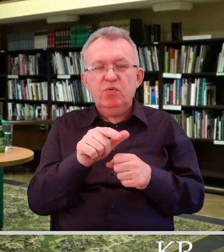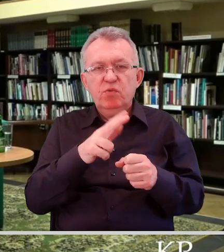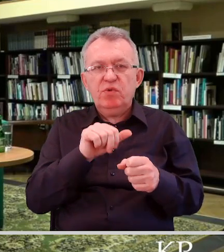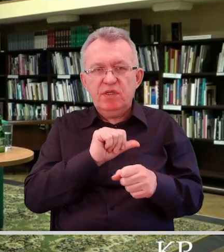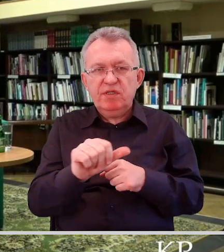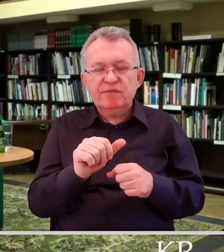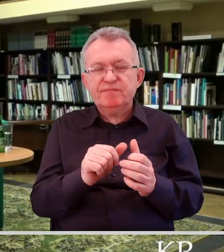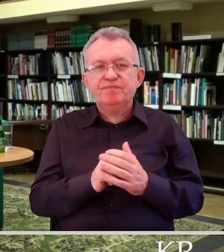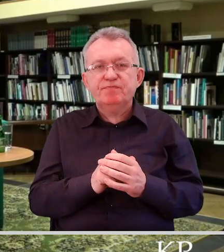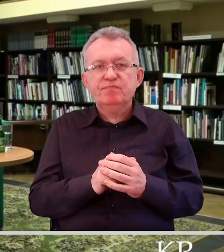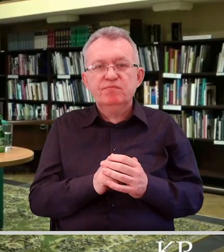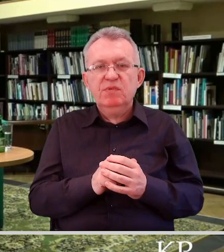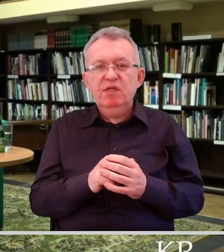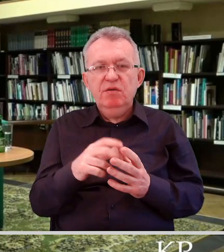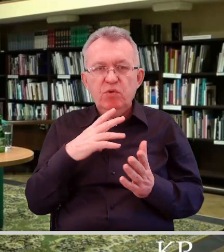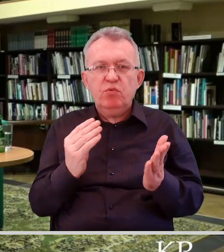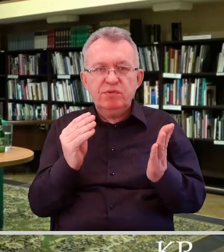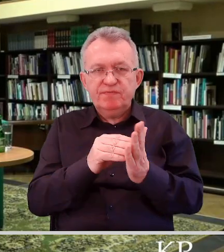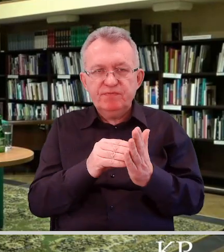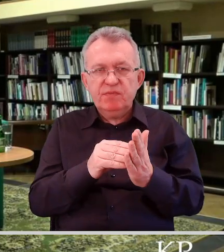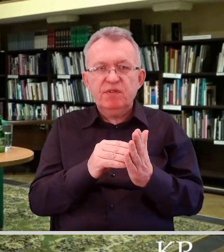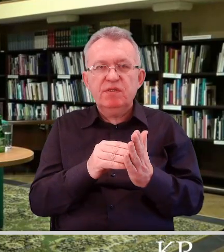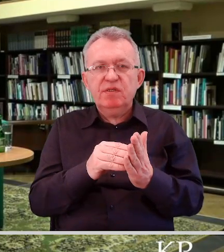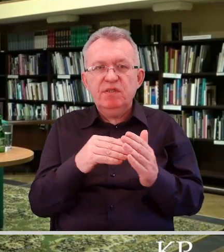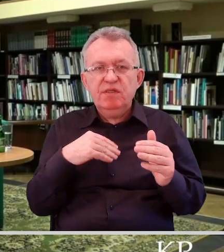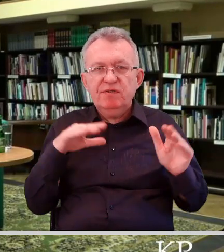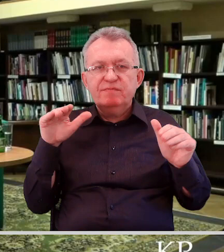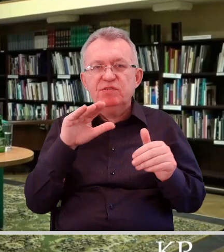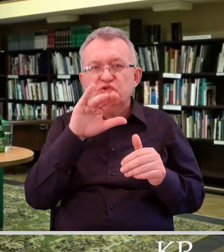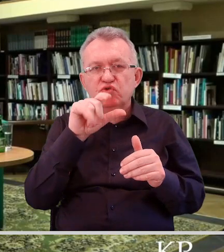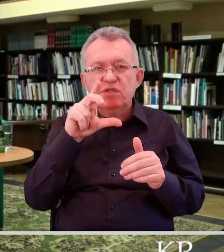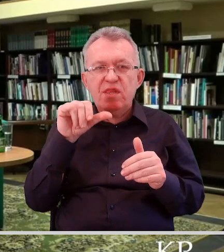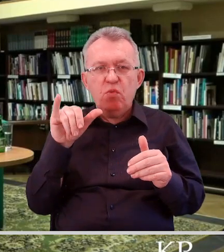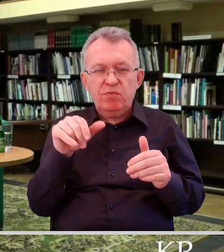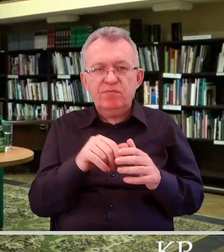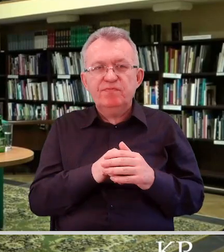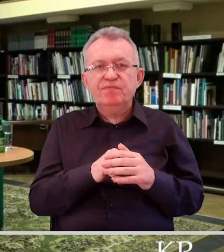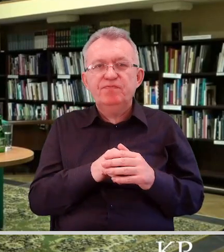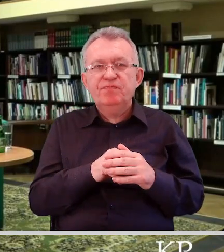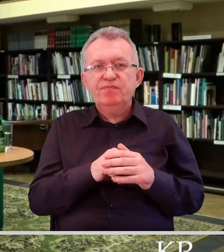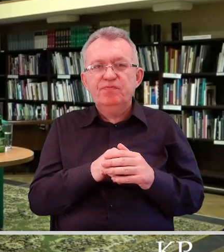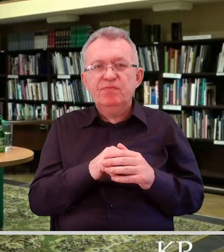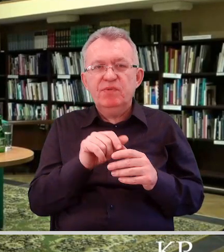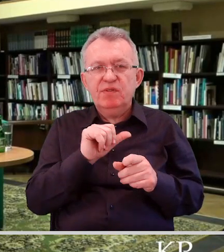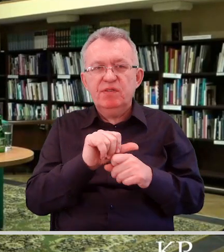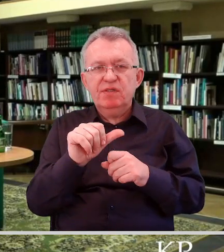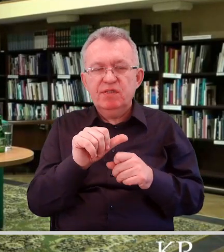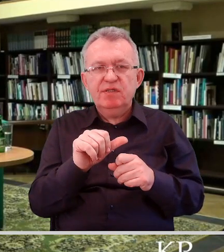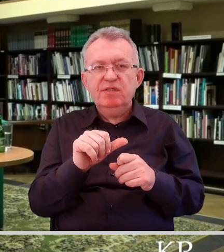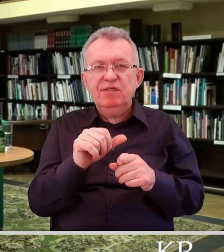zresztą została umieszczona na skrzydełku, ale która później też się pojawia,